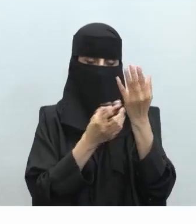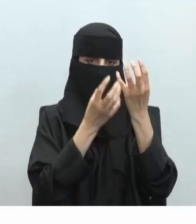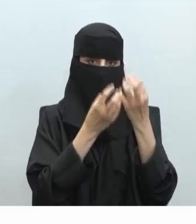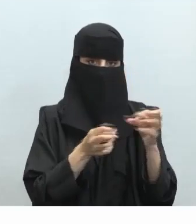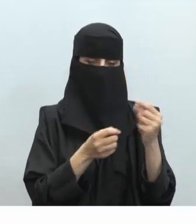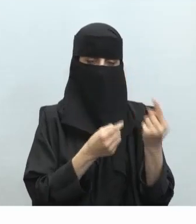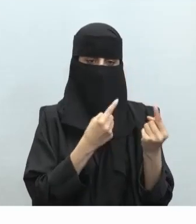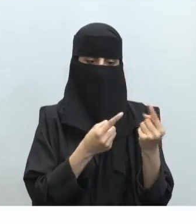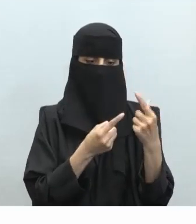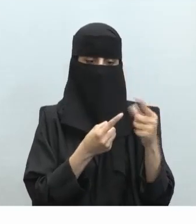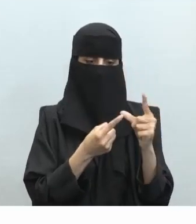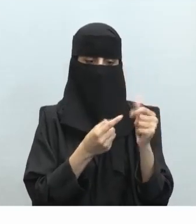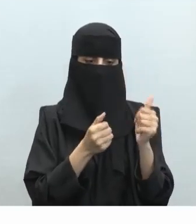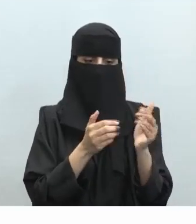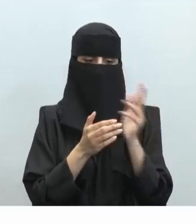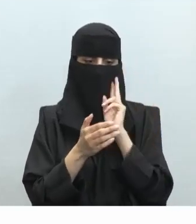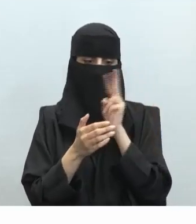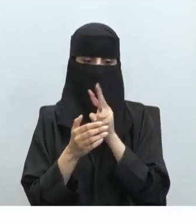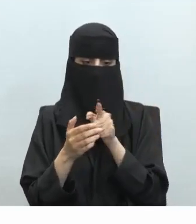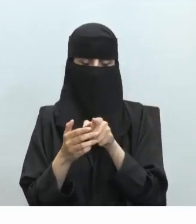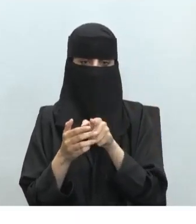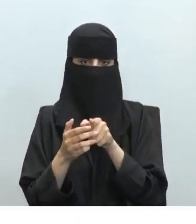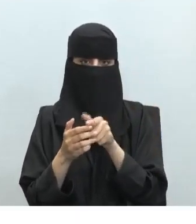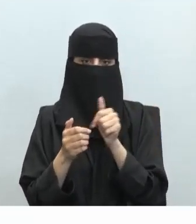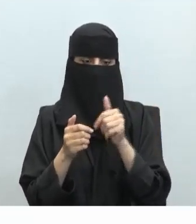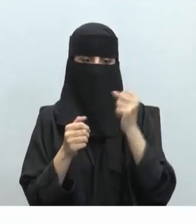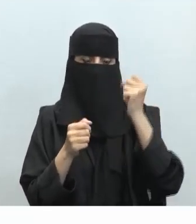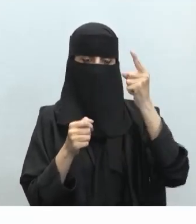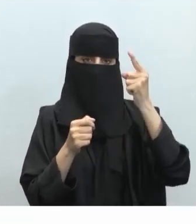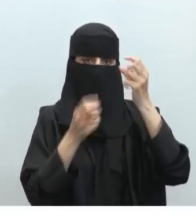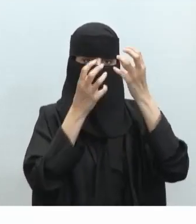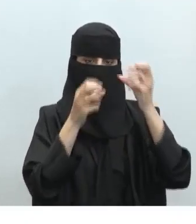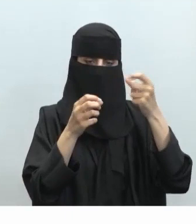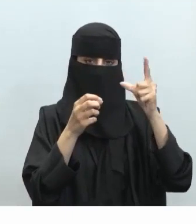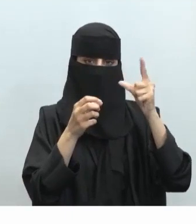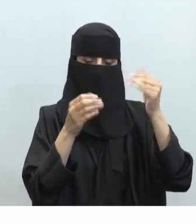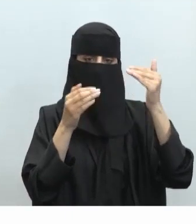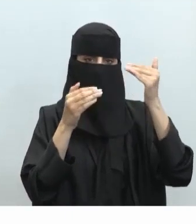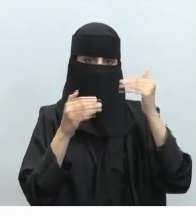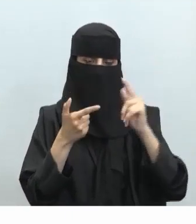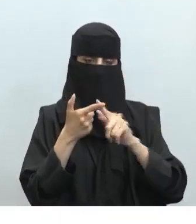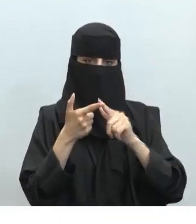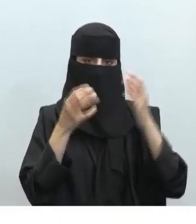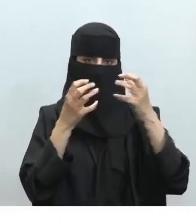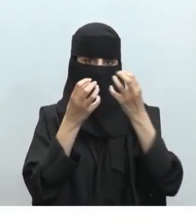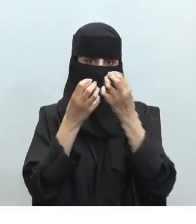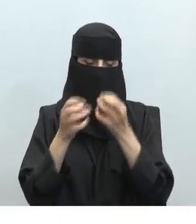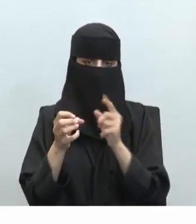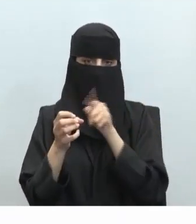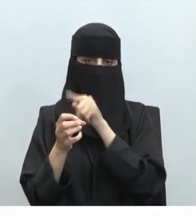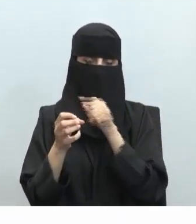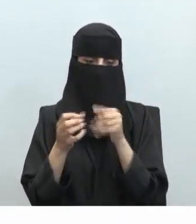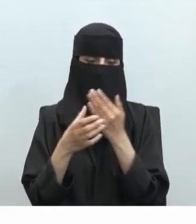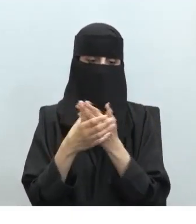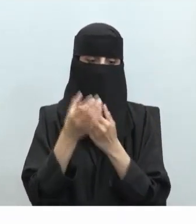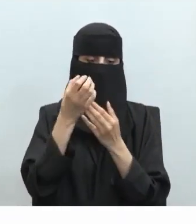الثانيه في المرحله الاولى كان الانقسام بشكل صحيح ولكن هنا في المرحله الثانيه في الجزء الاول من هذه الصوره